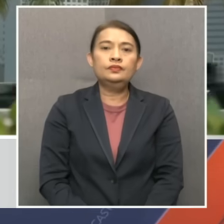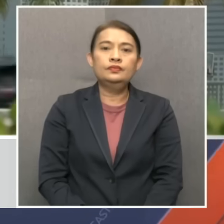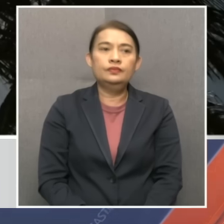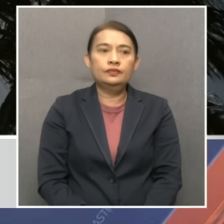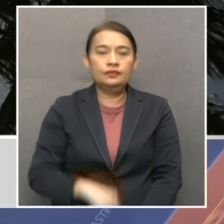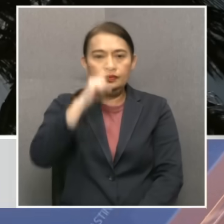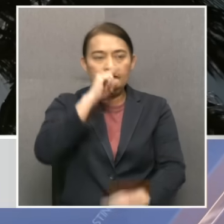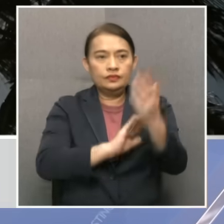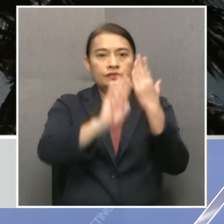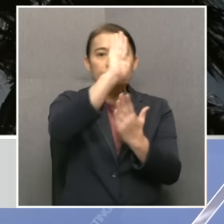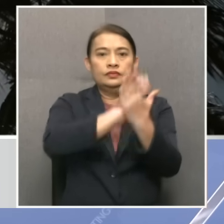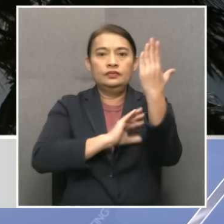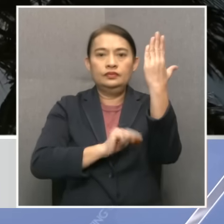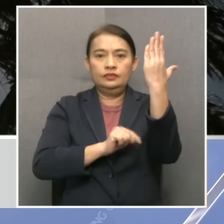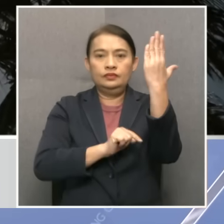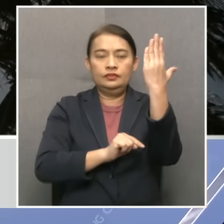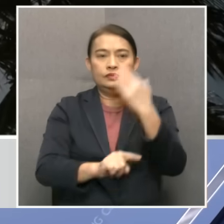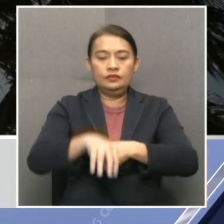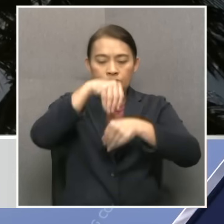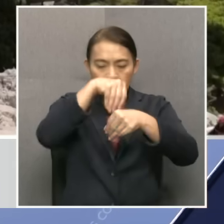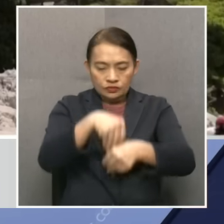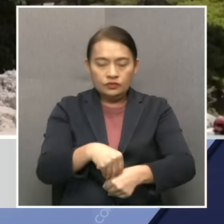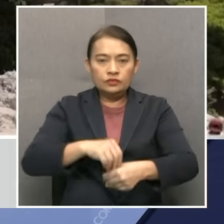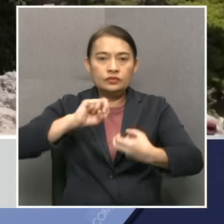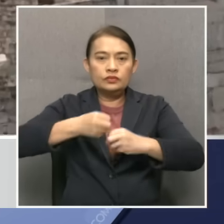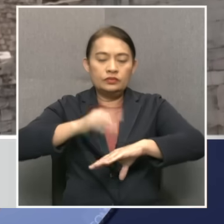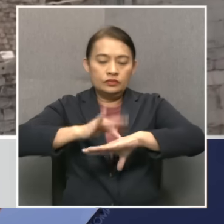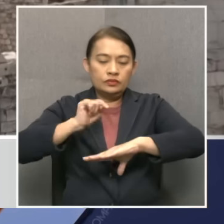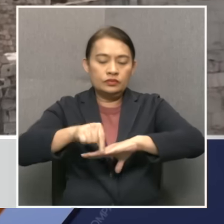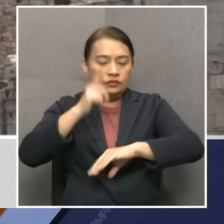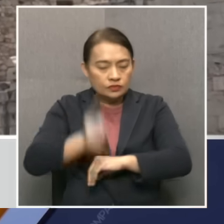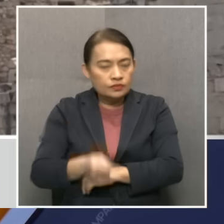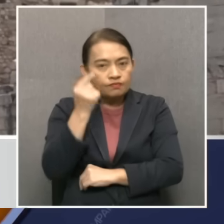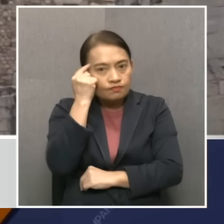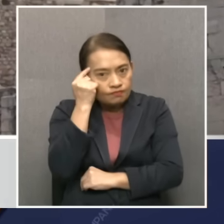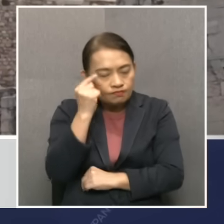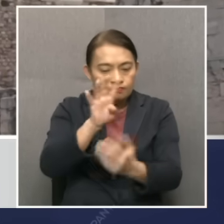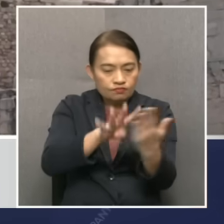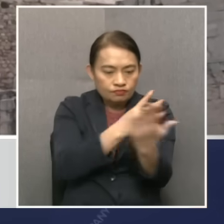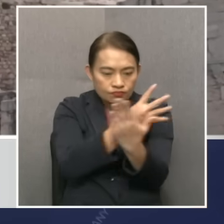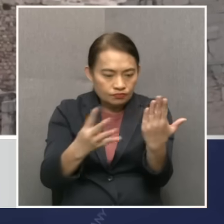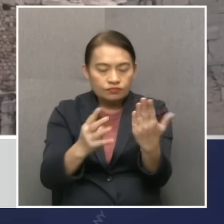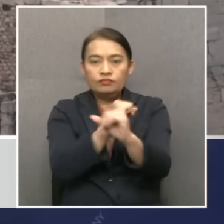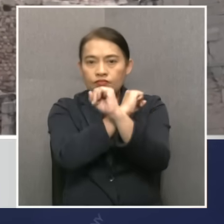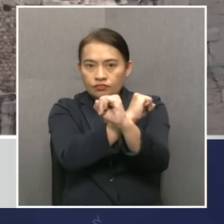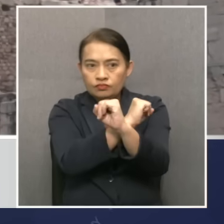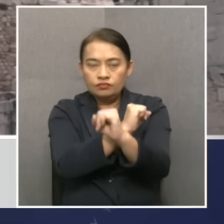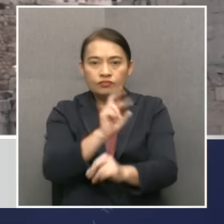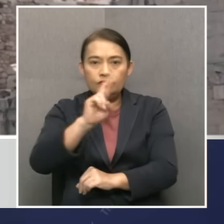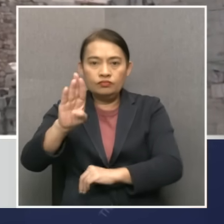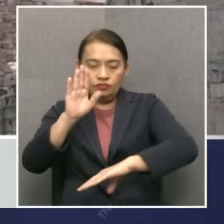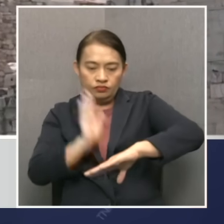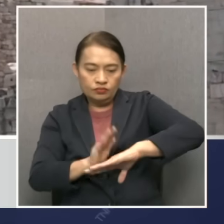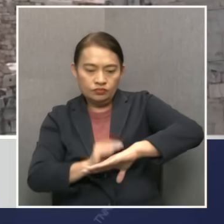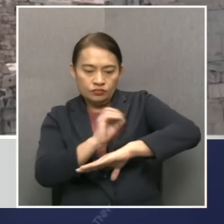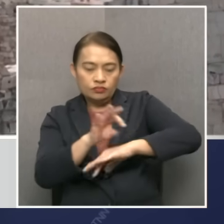ศไทยจะอยู่กับภัยคุกคามนี้ได้คือกลับมาหามาตรการรับมือป้องกันระบบเตือนภัยให้ชาวนา